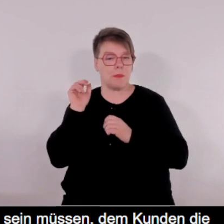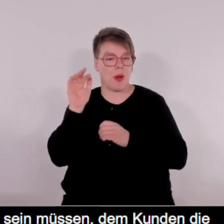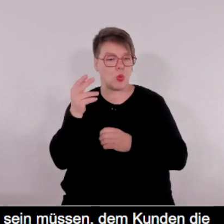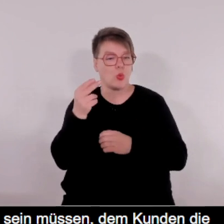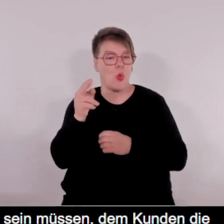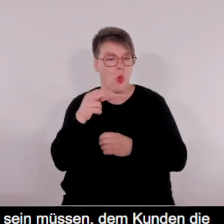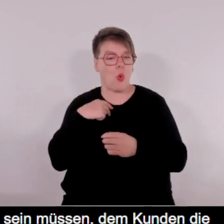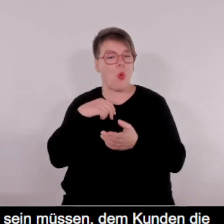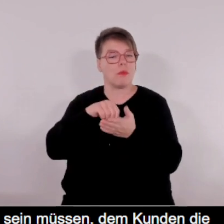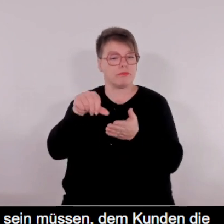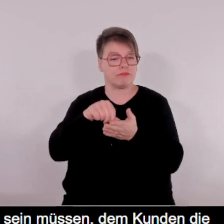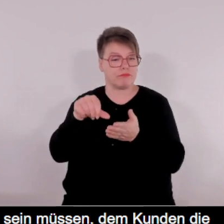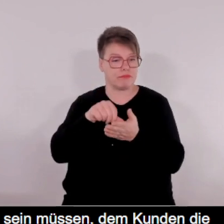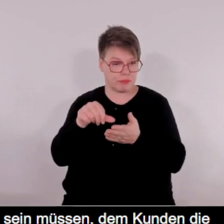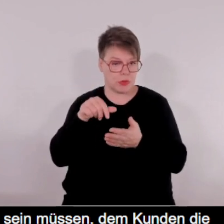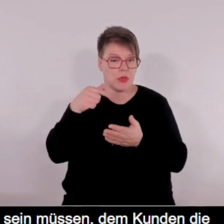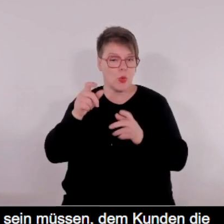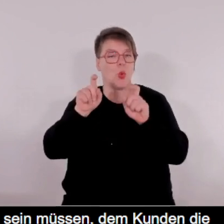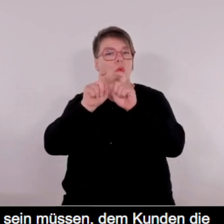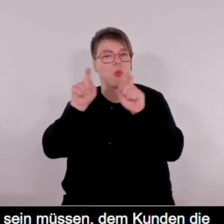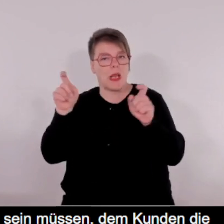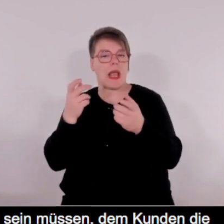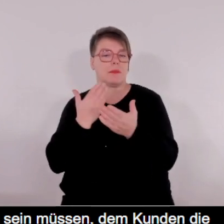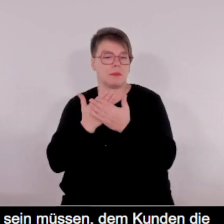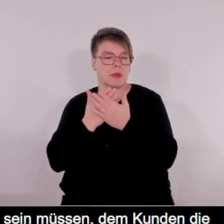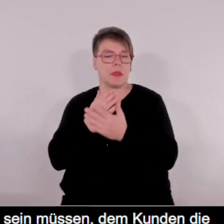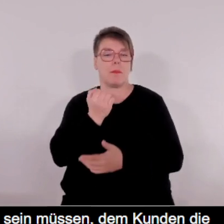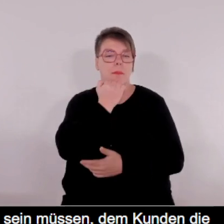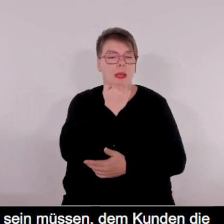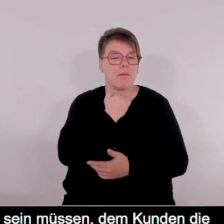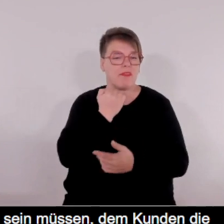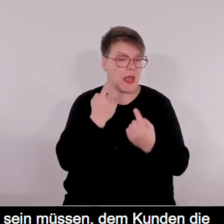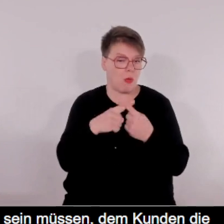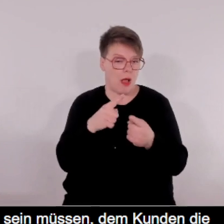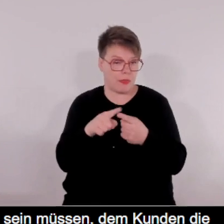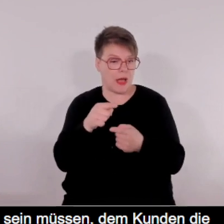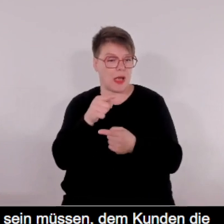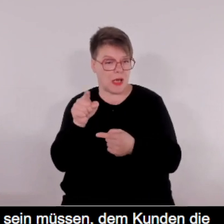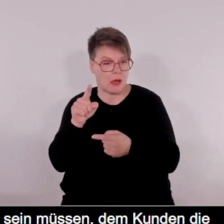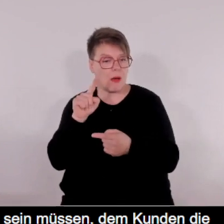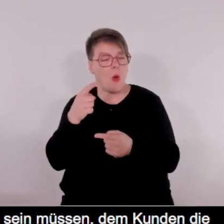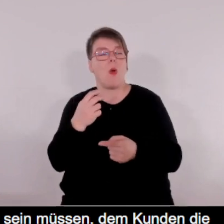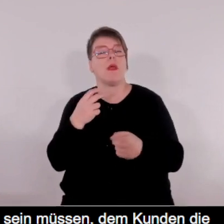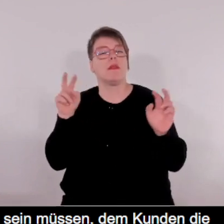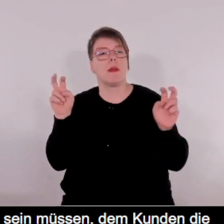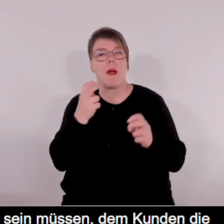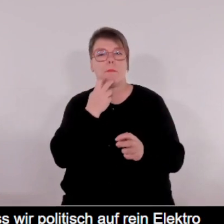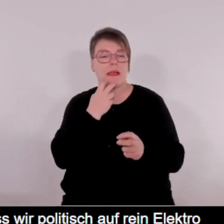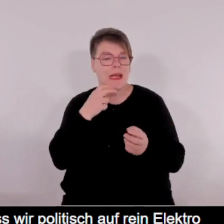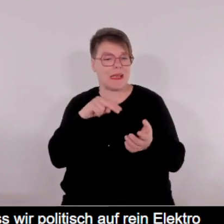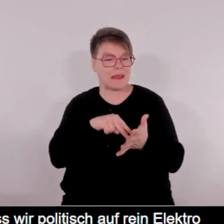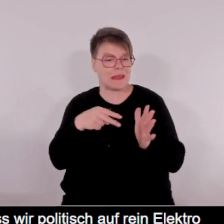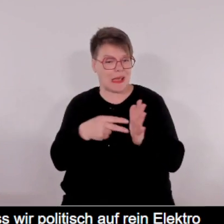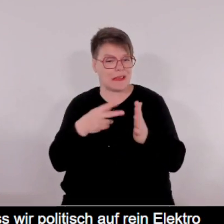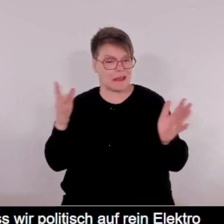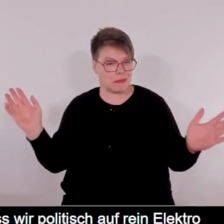führend, aber ideologiefrei und sind der Überzeugung, wir müssen den Bürger die eigene Entscheidung am Ende lassen,